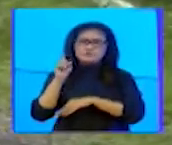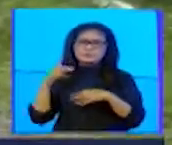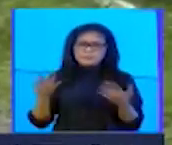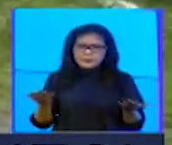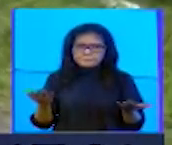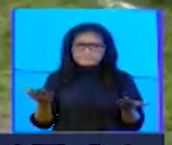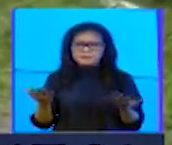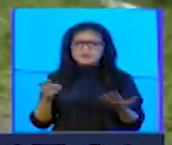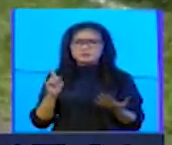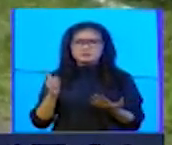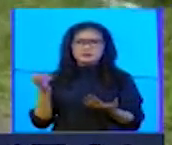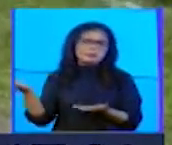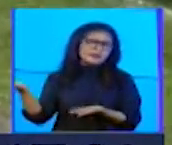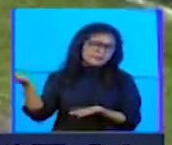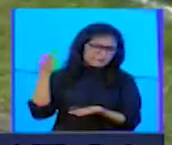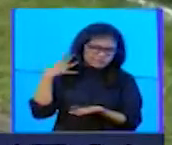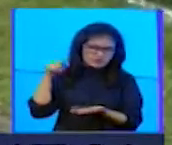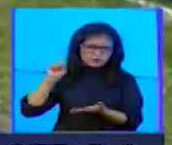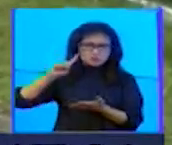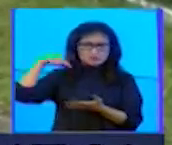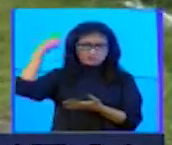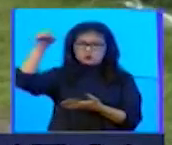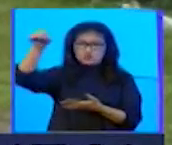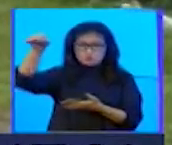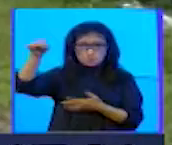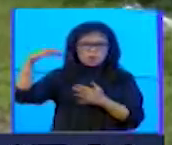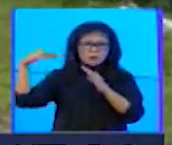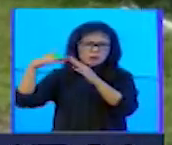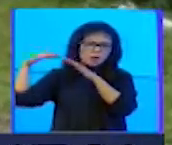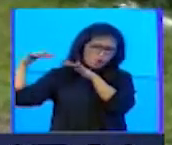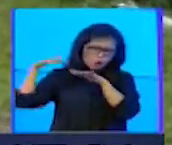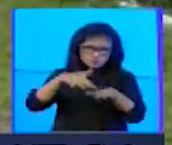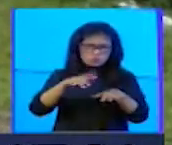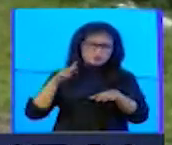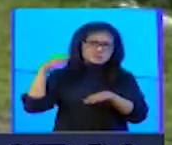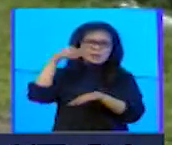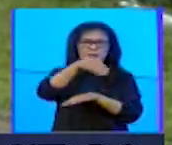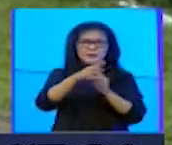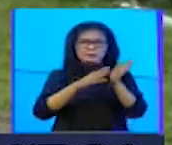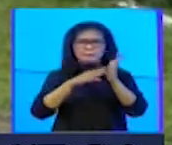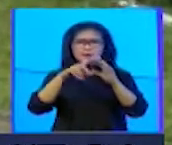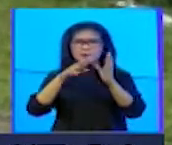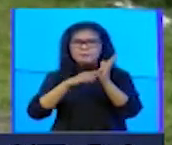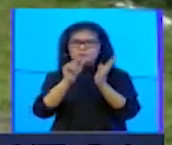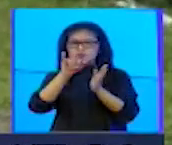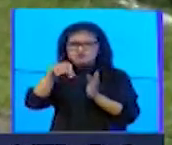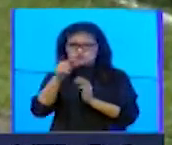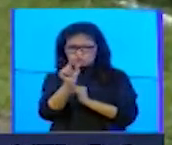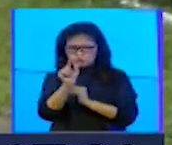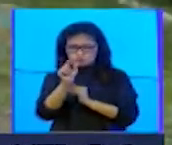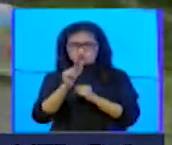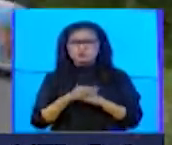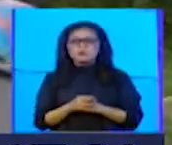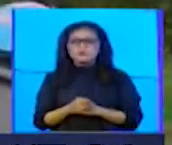scanner informasinya di depan ada longsor kita tujuannya mau ke Mamuju Mamuju Sulawesi Barat mau jenguk keluarga ya mau